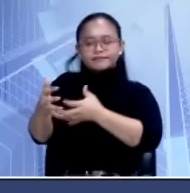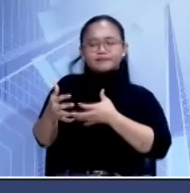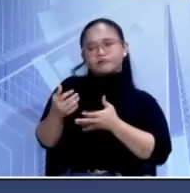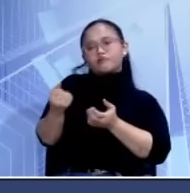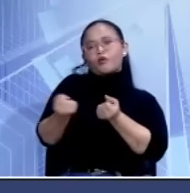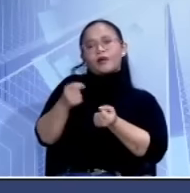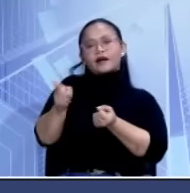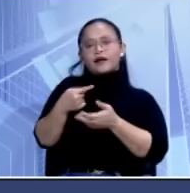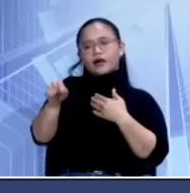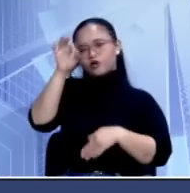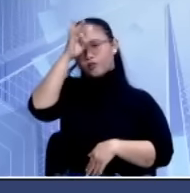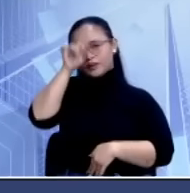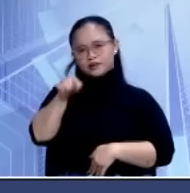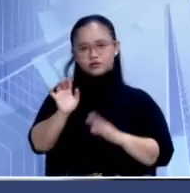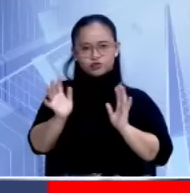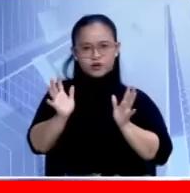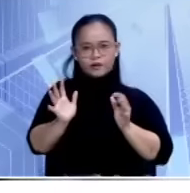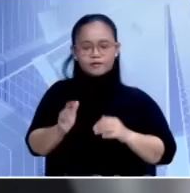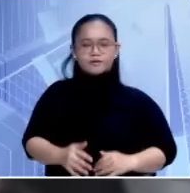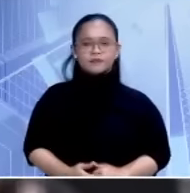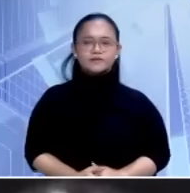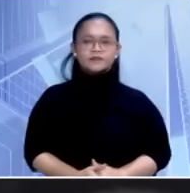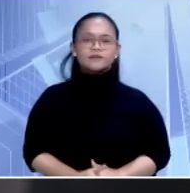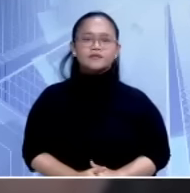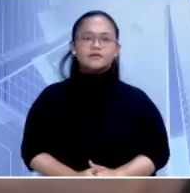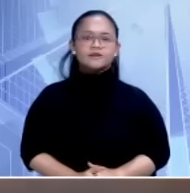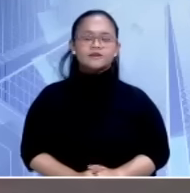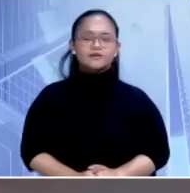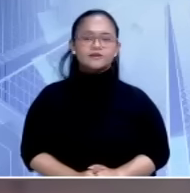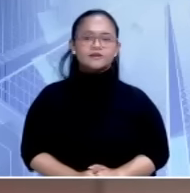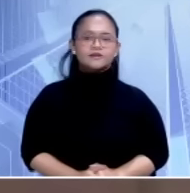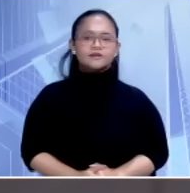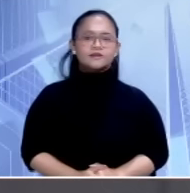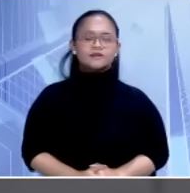Jaya. Dari Jakarta, Rio Manik, iNews melaporkan.